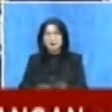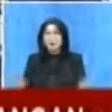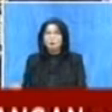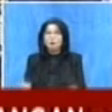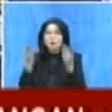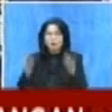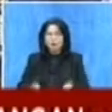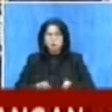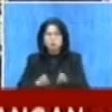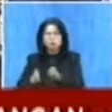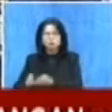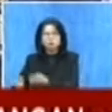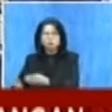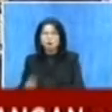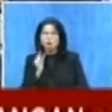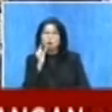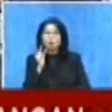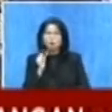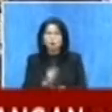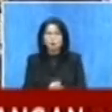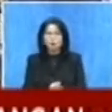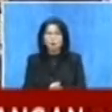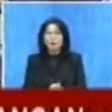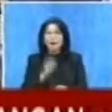infrastruktur dianggarkan sebesar